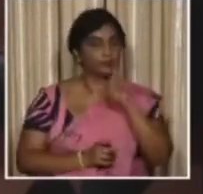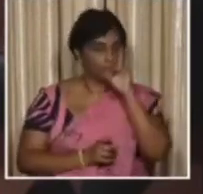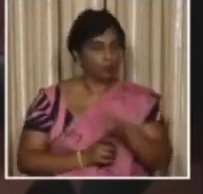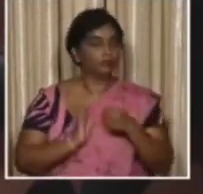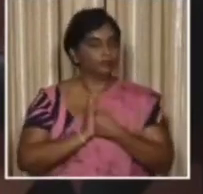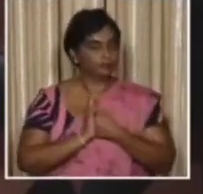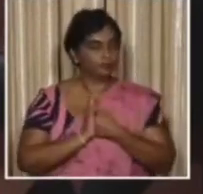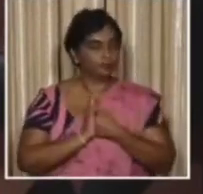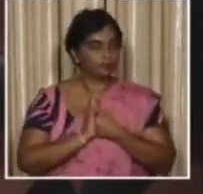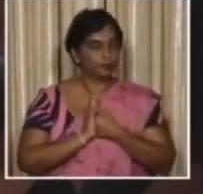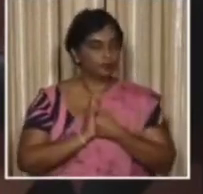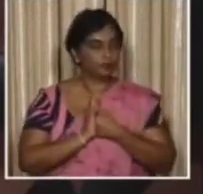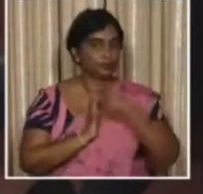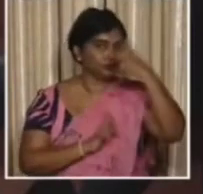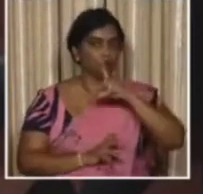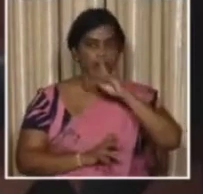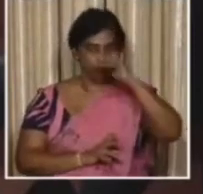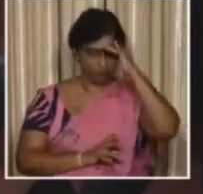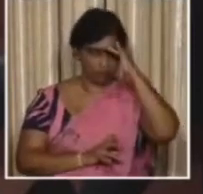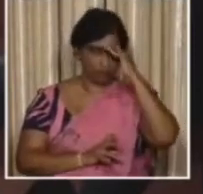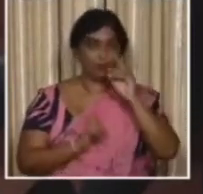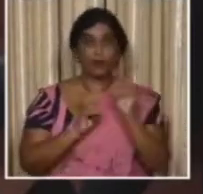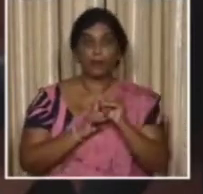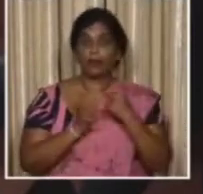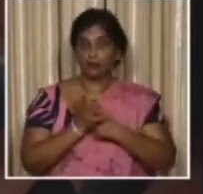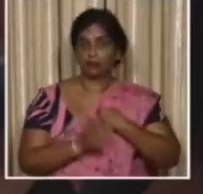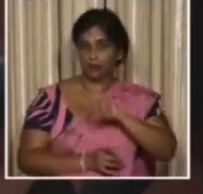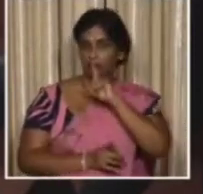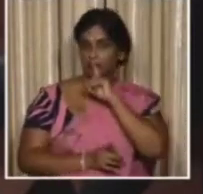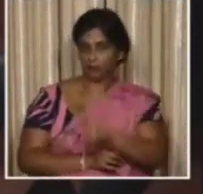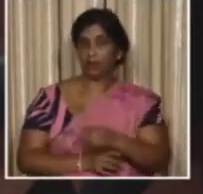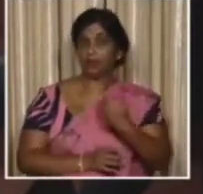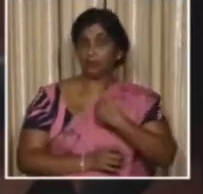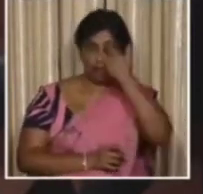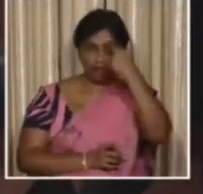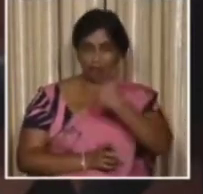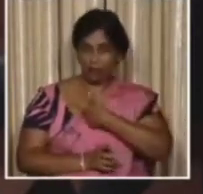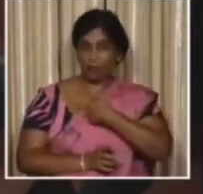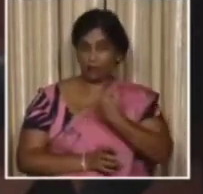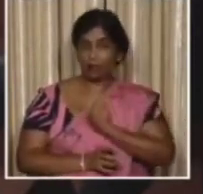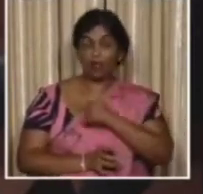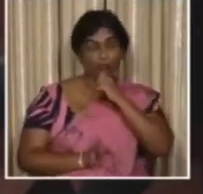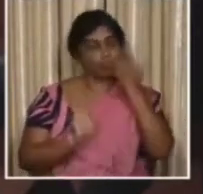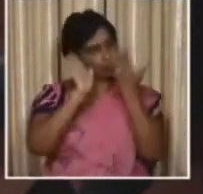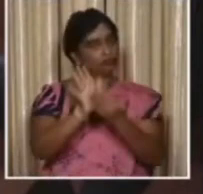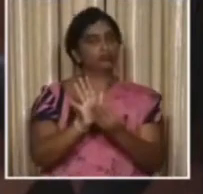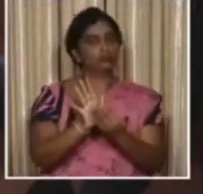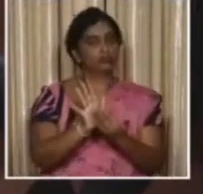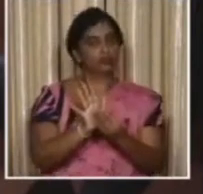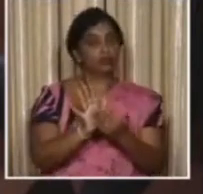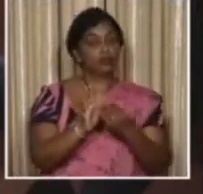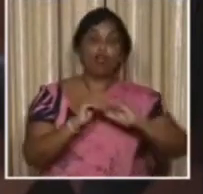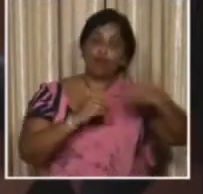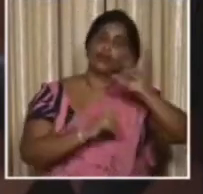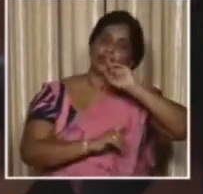garu niyo jaka tana ke tunggu ni presana rana tunggu nama kian ni api te leker pucu wata nawe ko sana te kerana eko